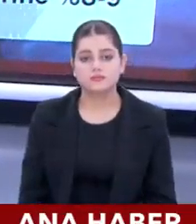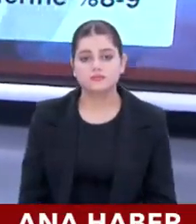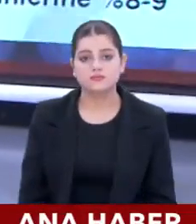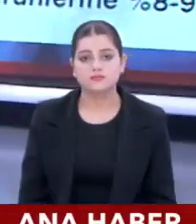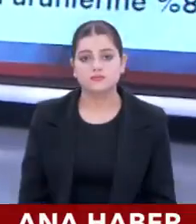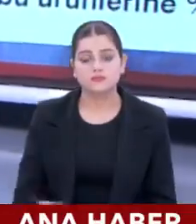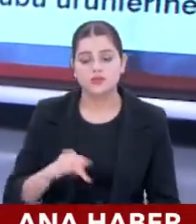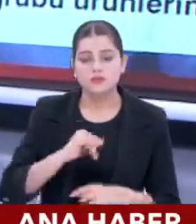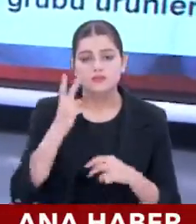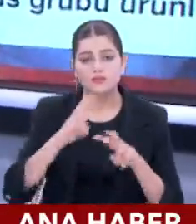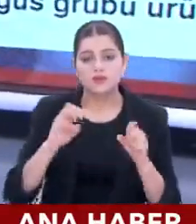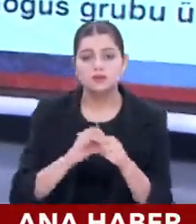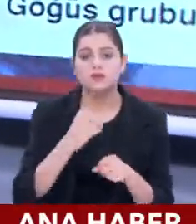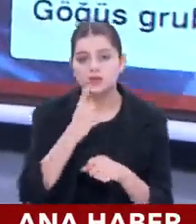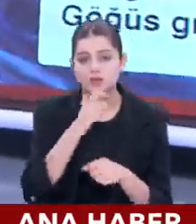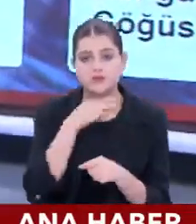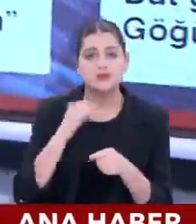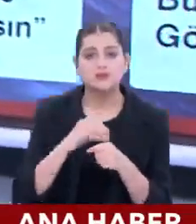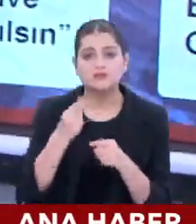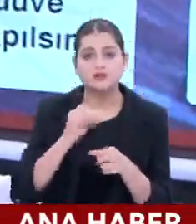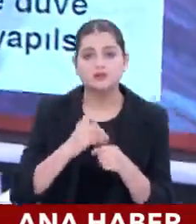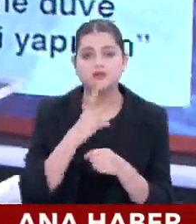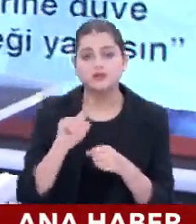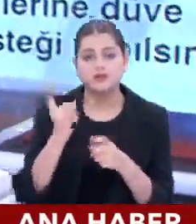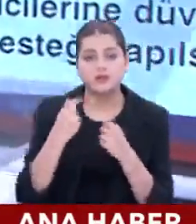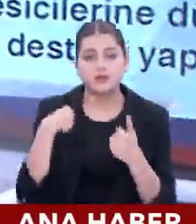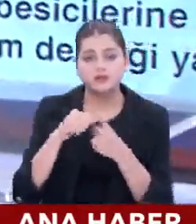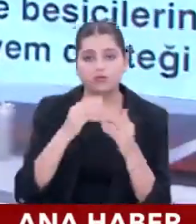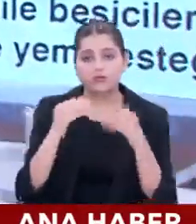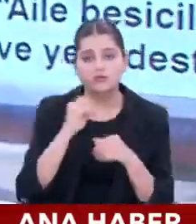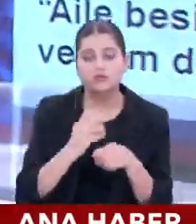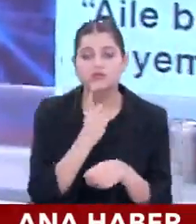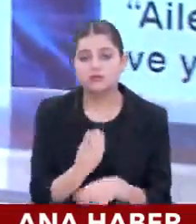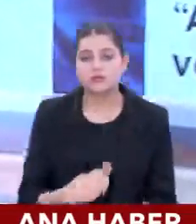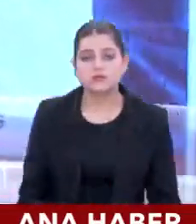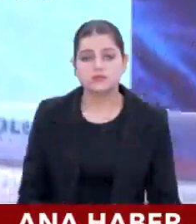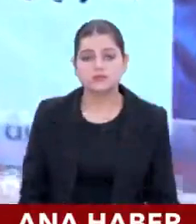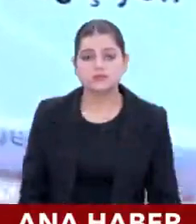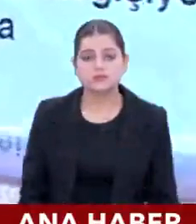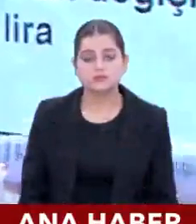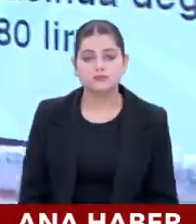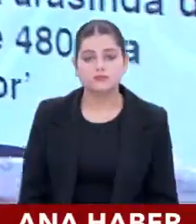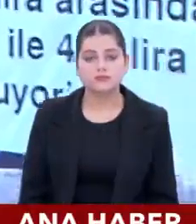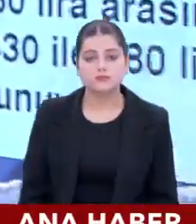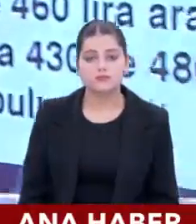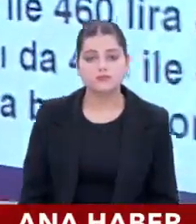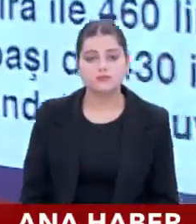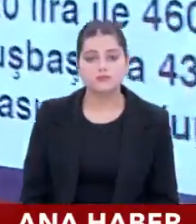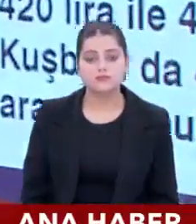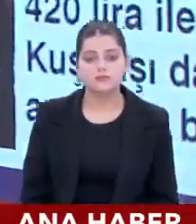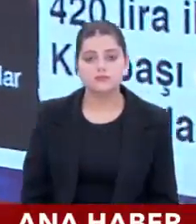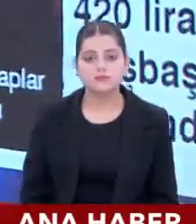yakından Bir bakalım Kırmızı et de fiyatlar tekrar yükselişe geçti onun zaten malumunuz ama yine başladı